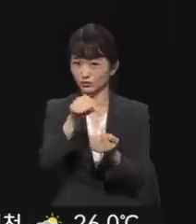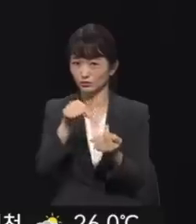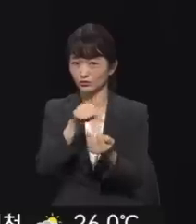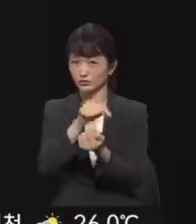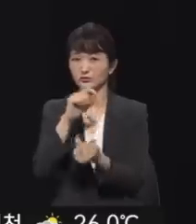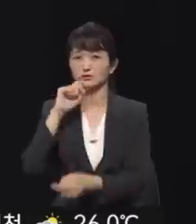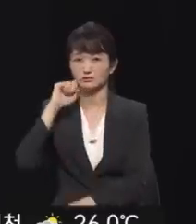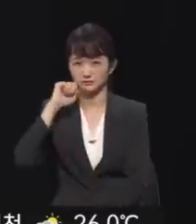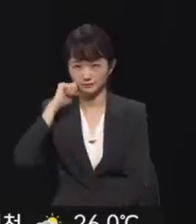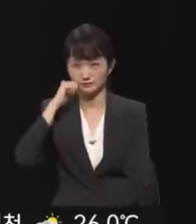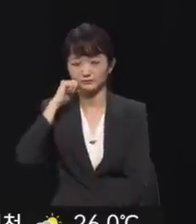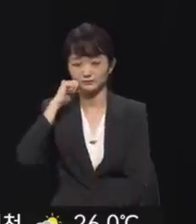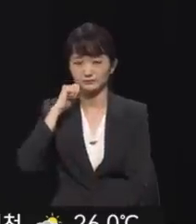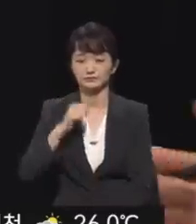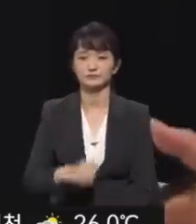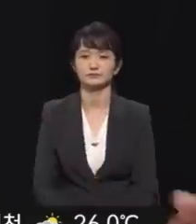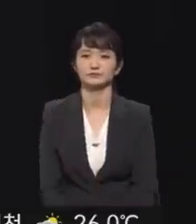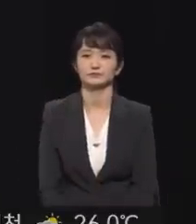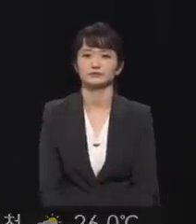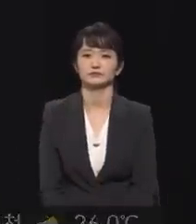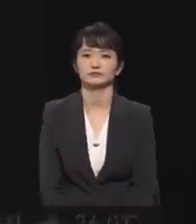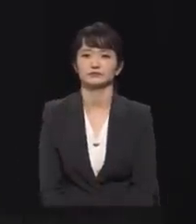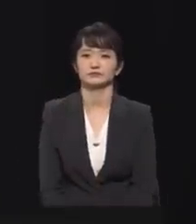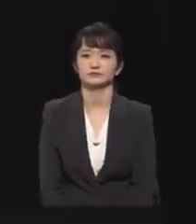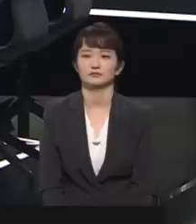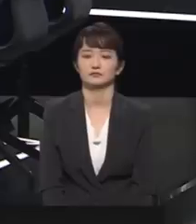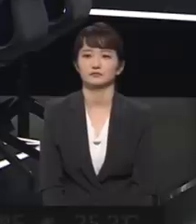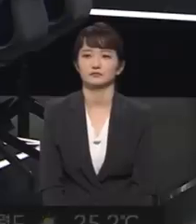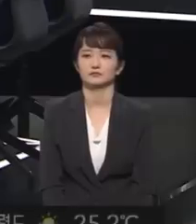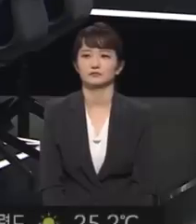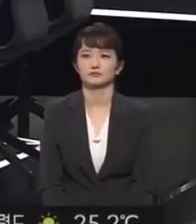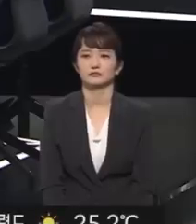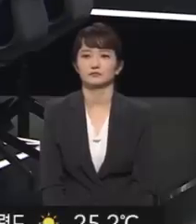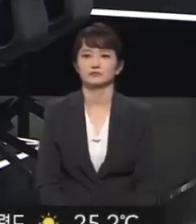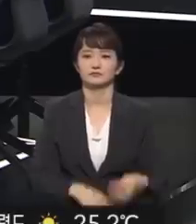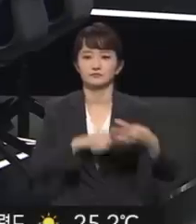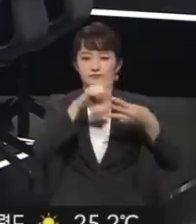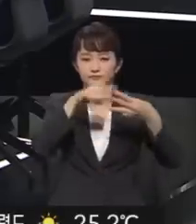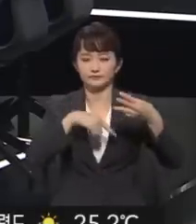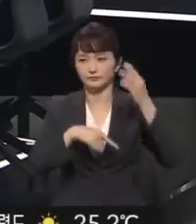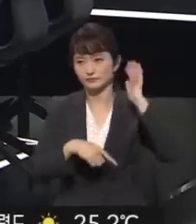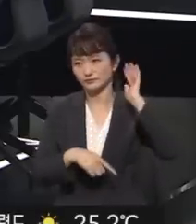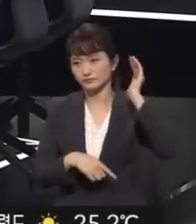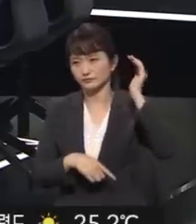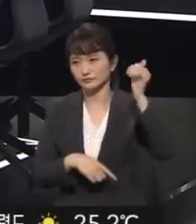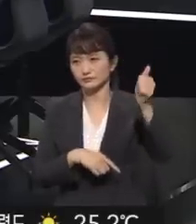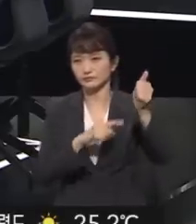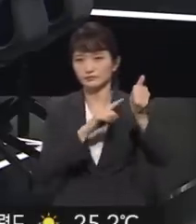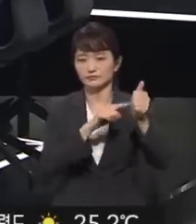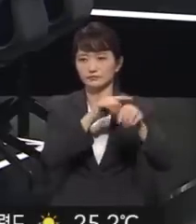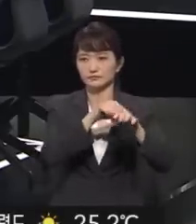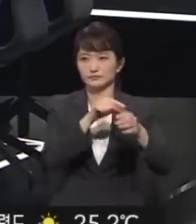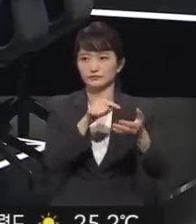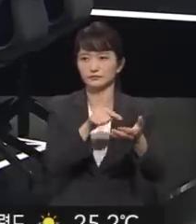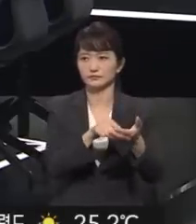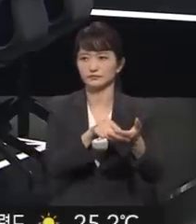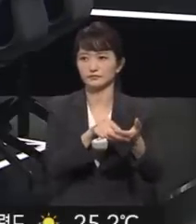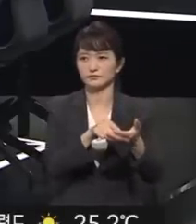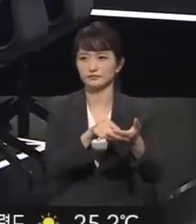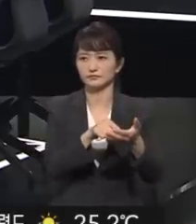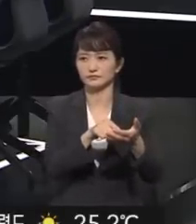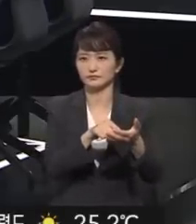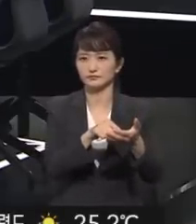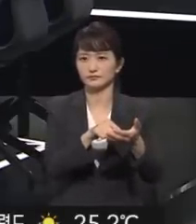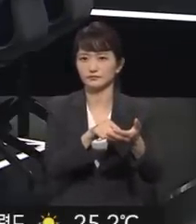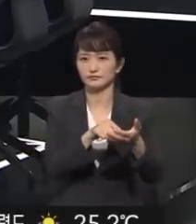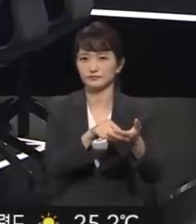어려운 상황이 되버린 거죠 사실상 우린 운석을 대통령 각하의 심기가 비상 상황이 어떤 것에 대해서 카락을 하실 때